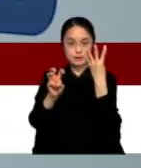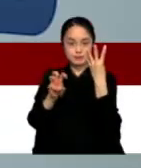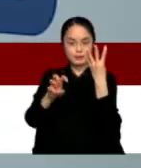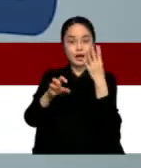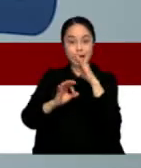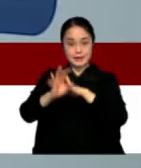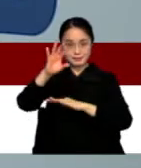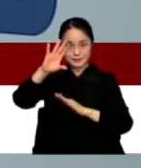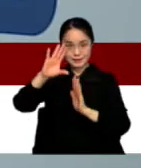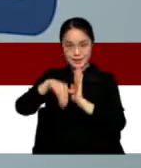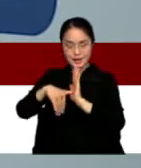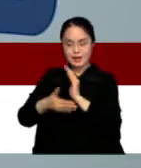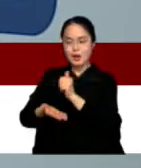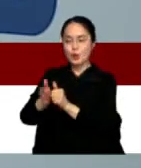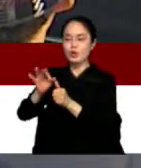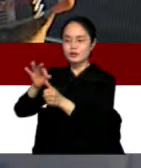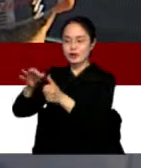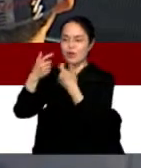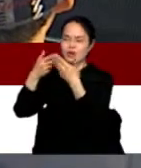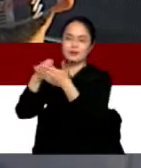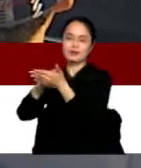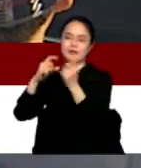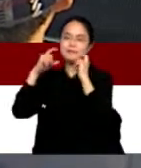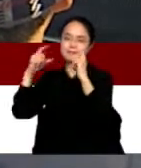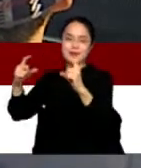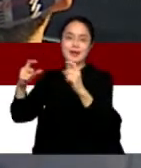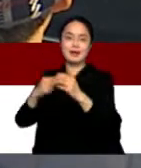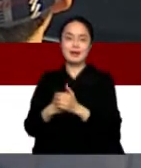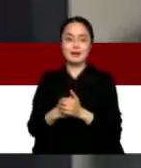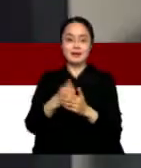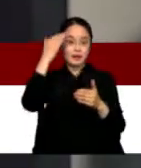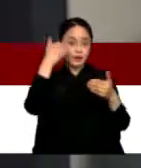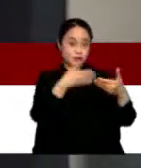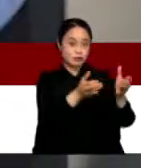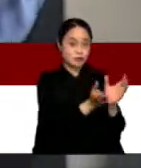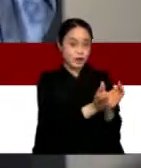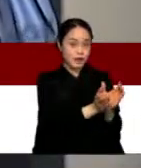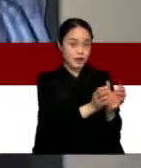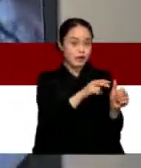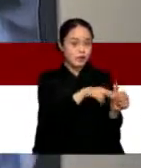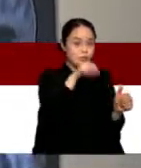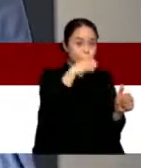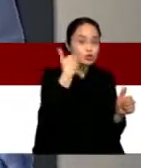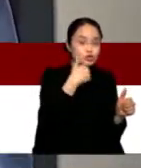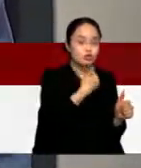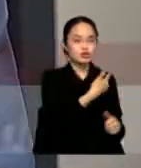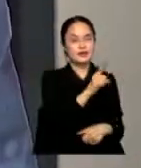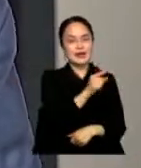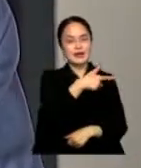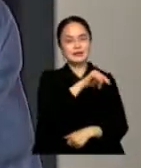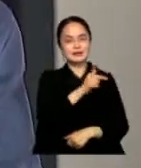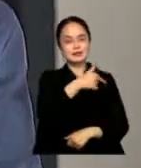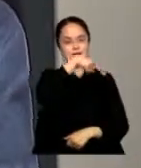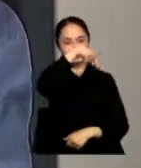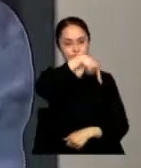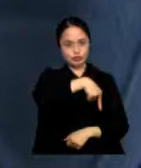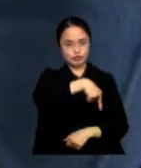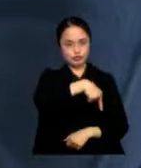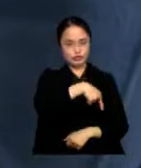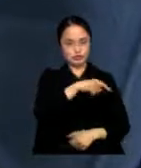후보의 전략 공천이 확정된 것인데 이로써 자유 한국땅 후보로 확정된 현 낮은 구청장과 의 맞대결이 성사될